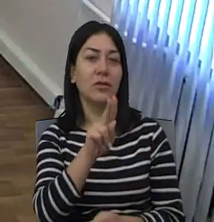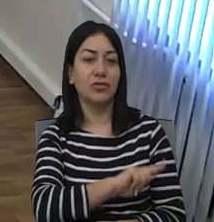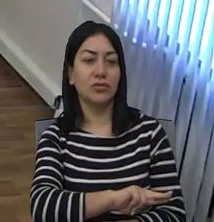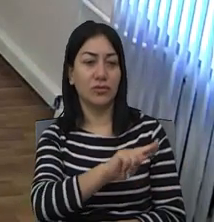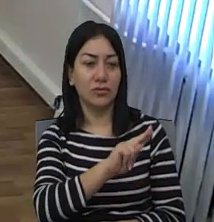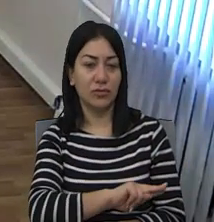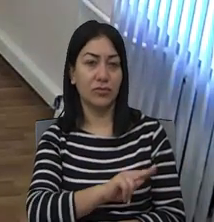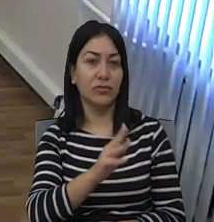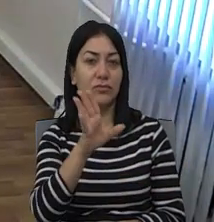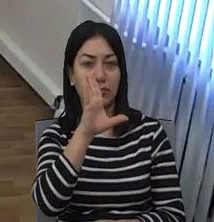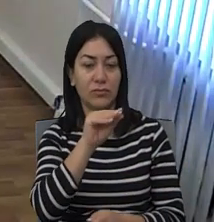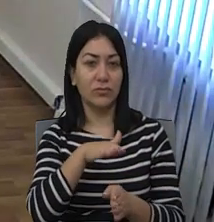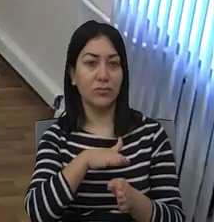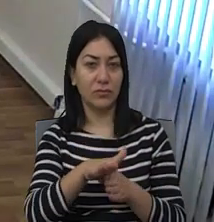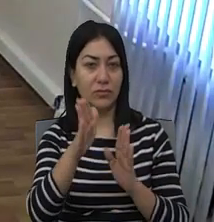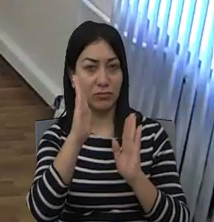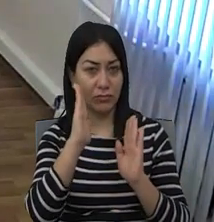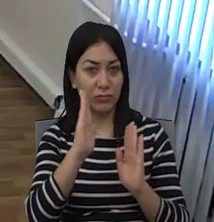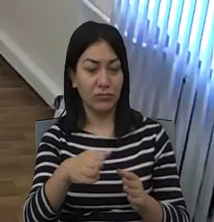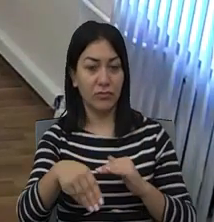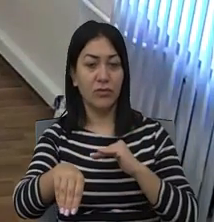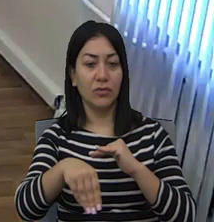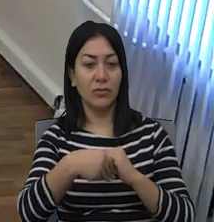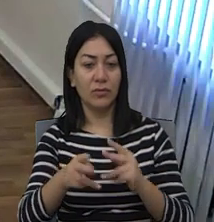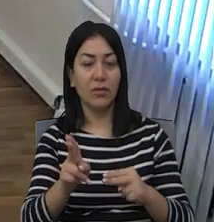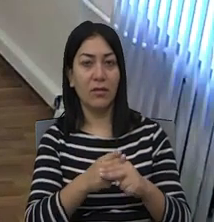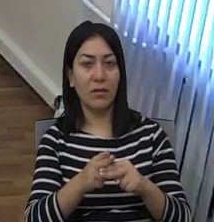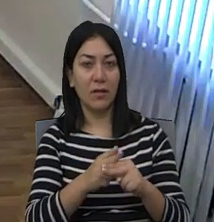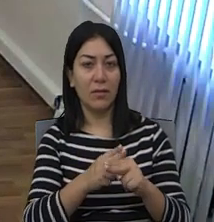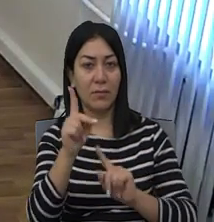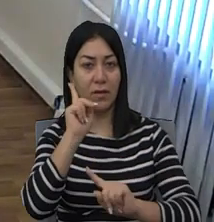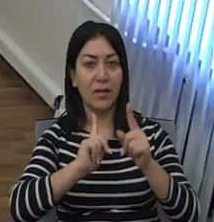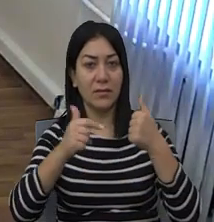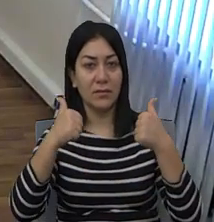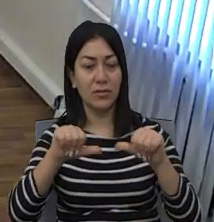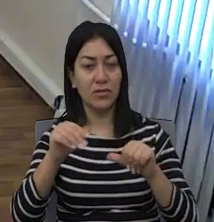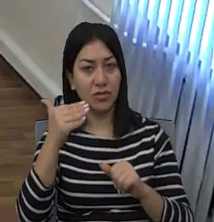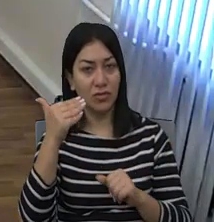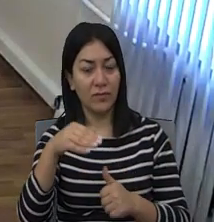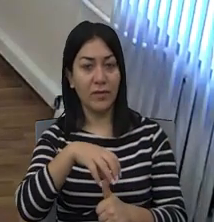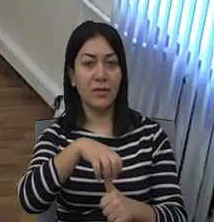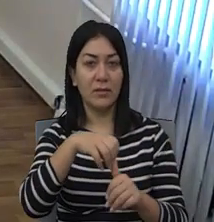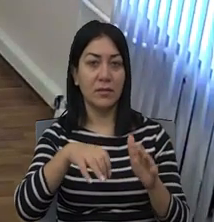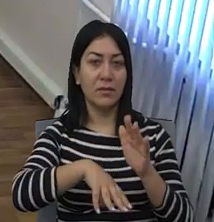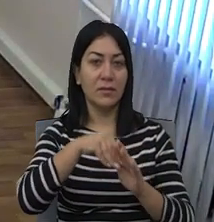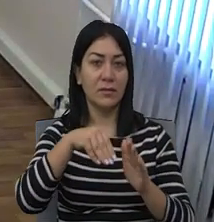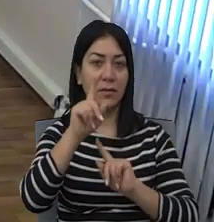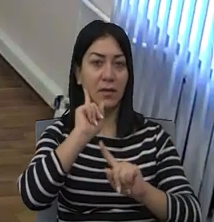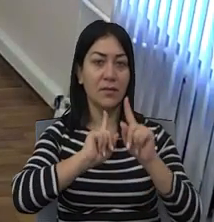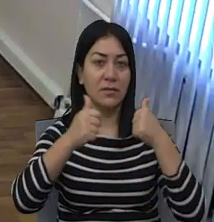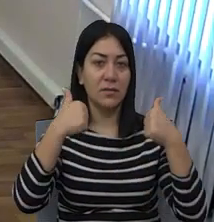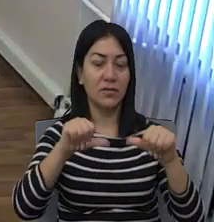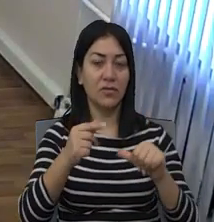ուրեմն կկայանա կոռուպցիայի կանխարգելման հանձնաժողովի եւ կենտրոնական դրական հանձնաժողովի